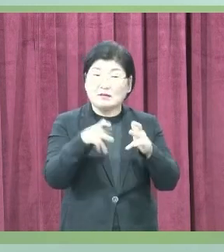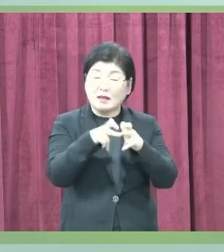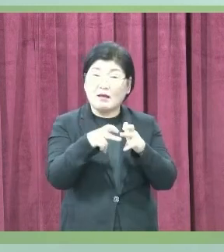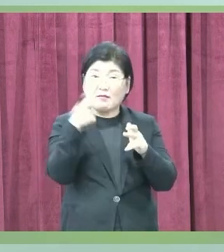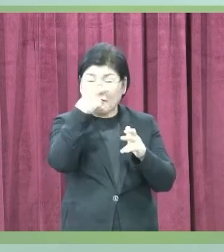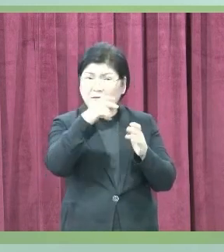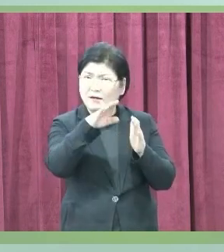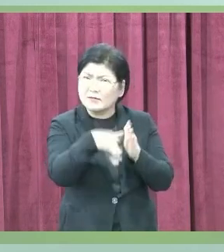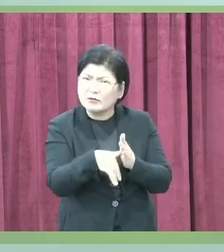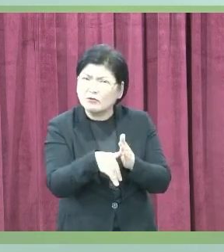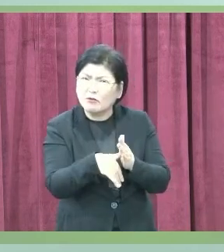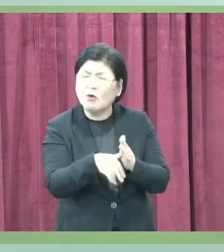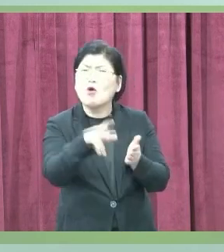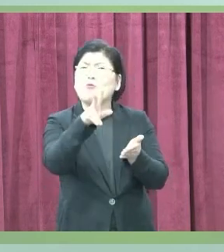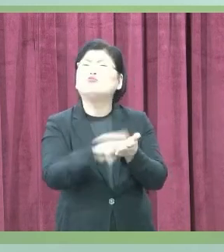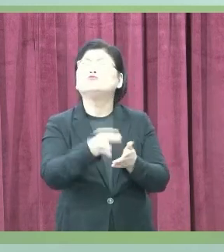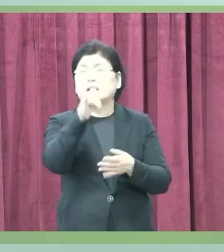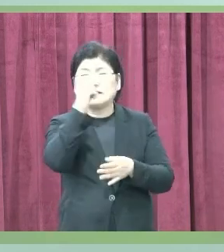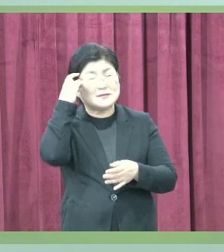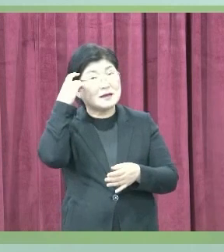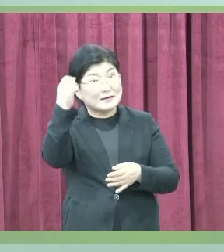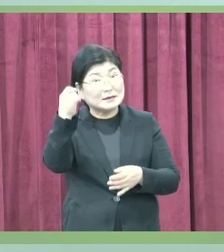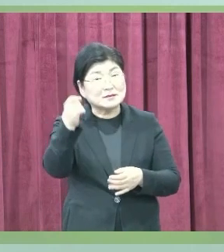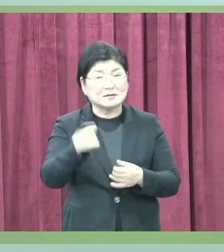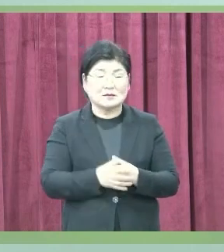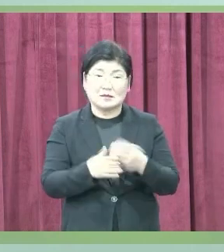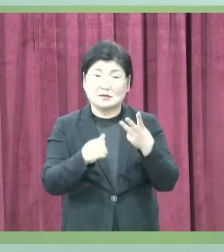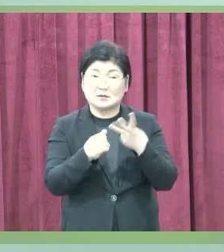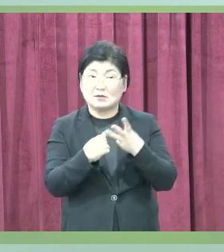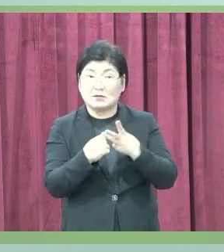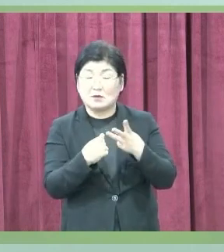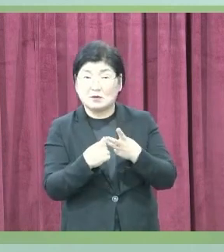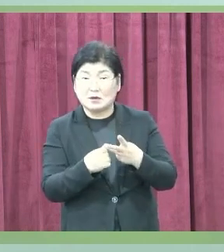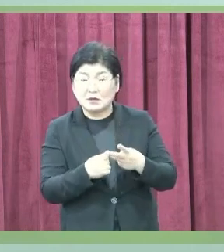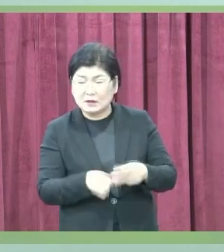것 같기에 여쭙는 바입니다. 세 번째는